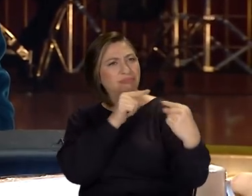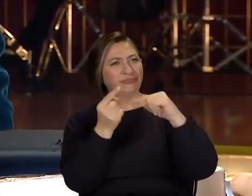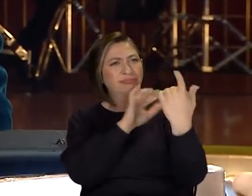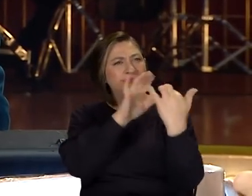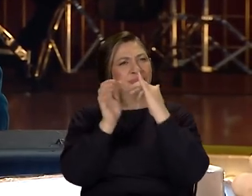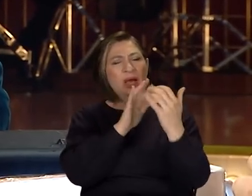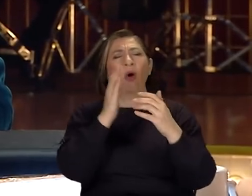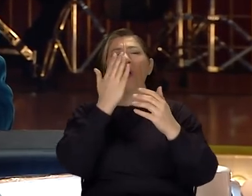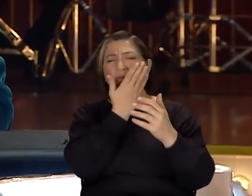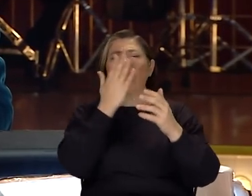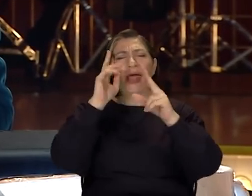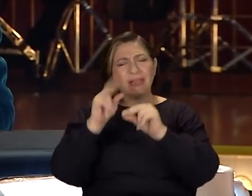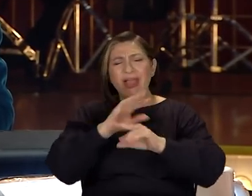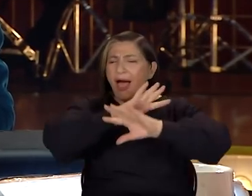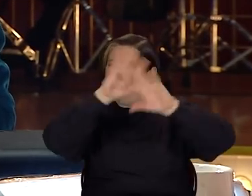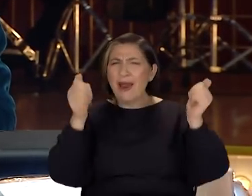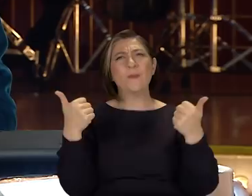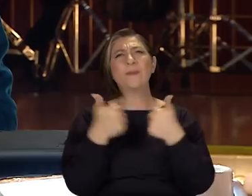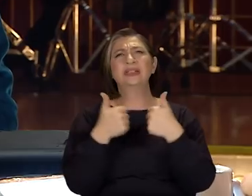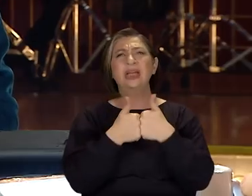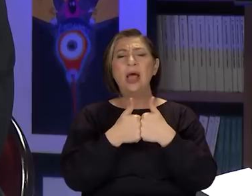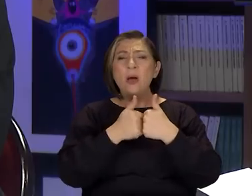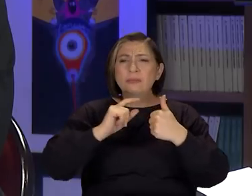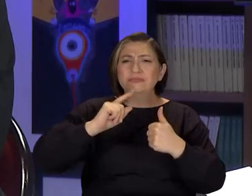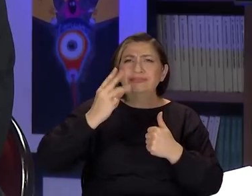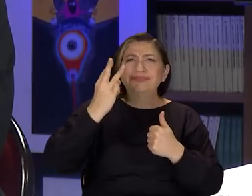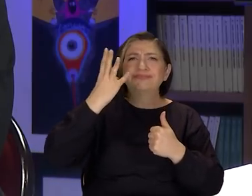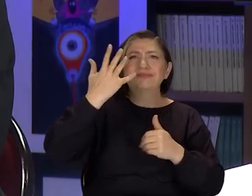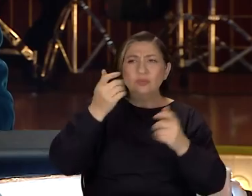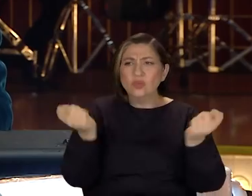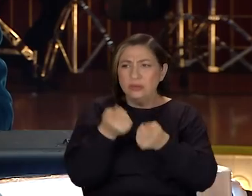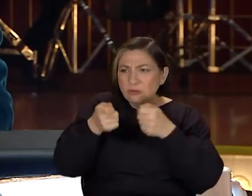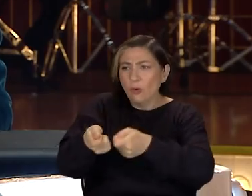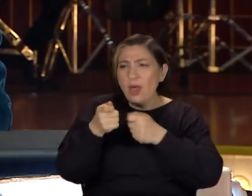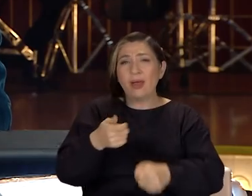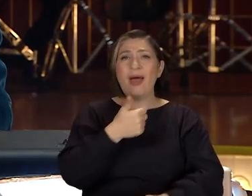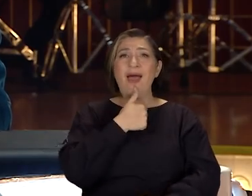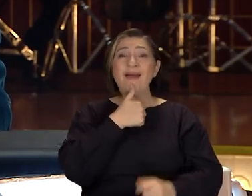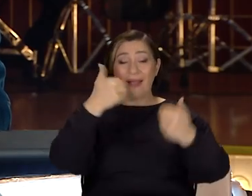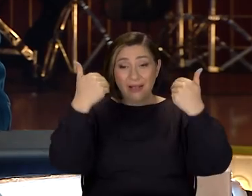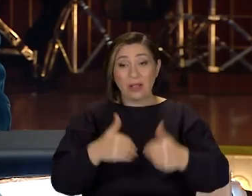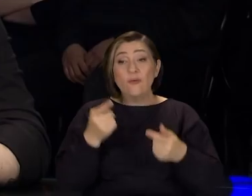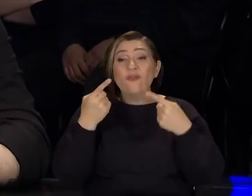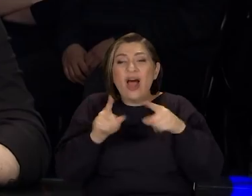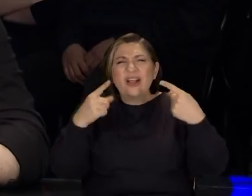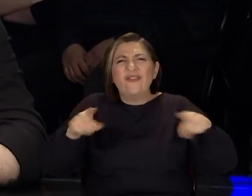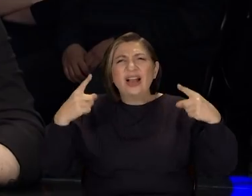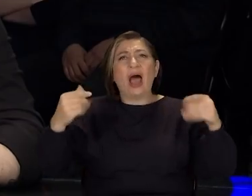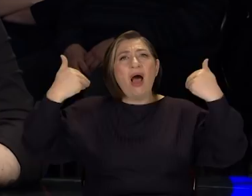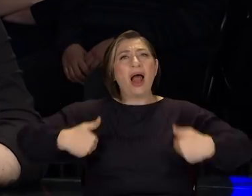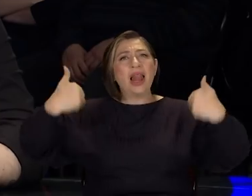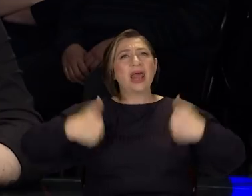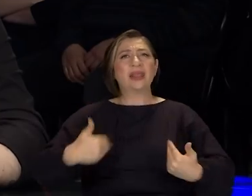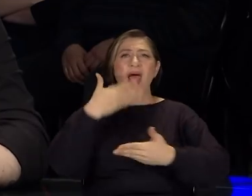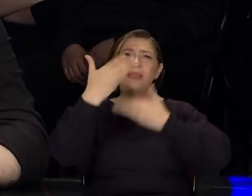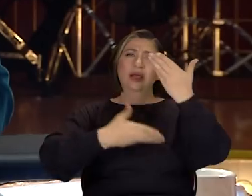kavgada, yatakta girdiği her maçta skordan skora koşmak zorunda bırakılan erkekliğin türlü hallerini